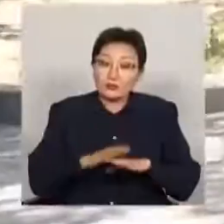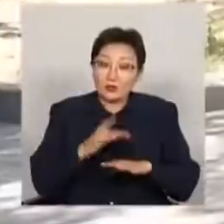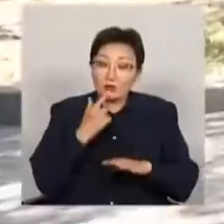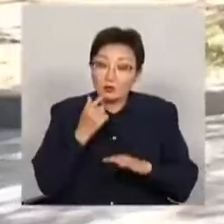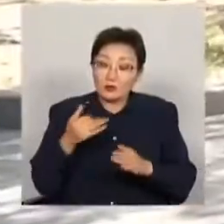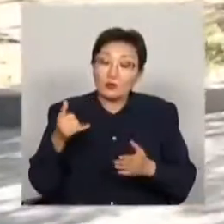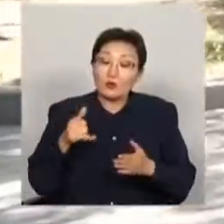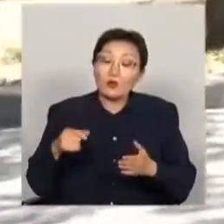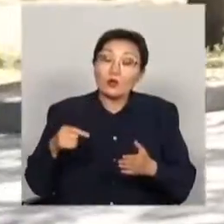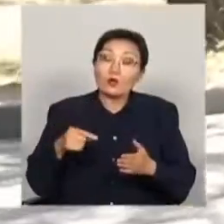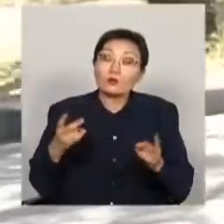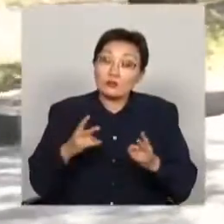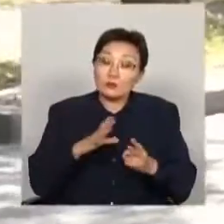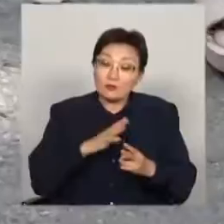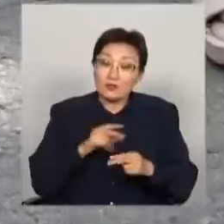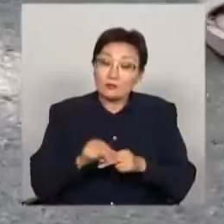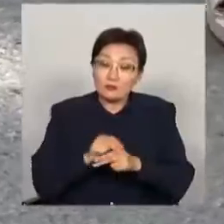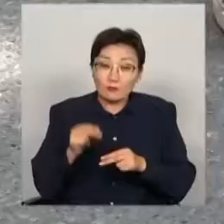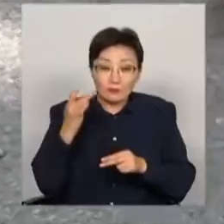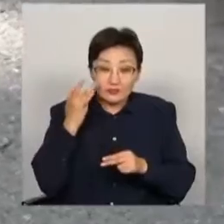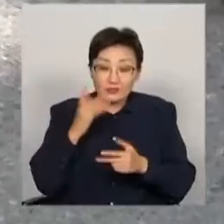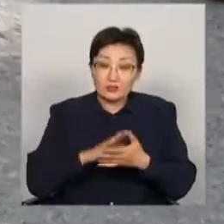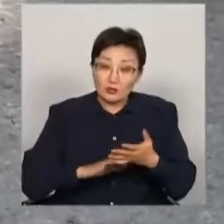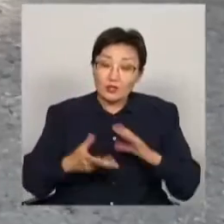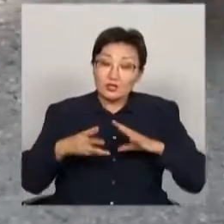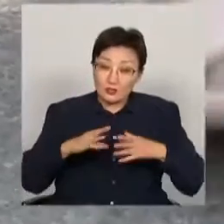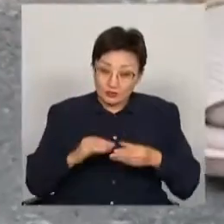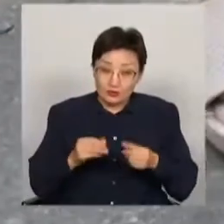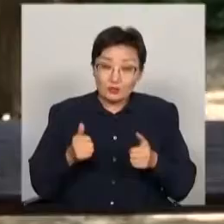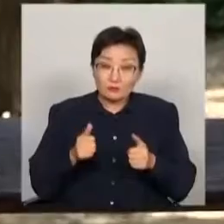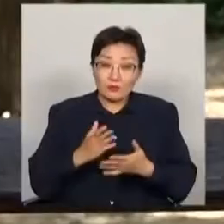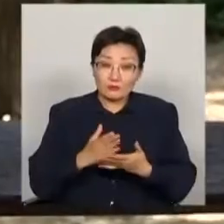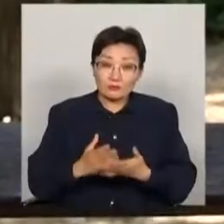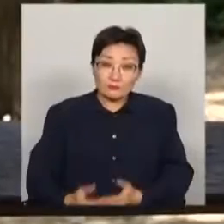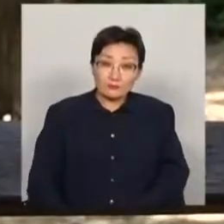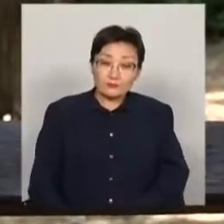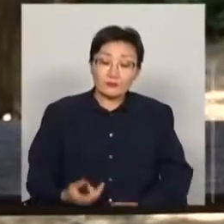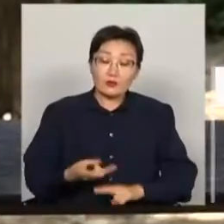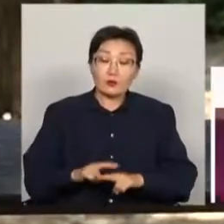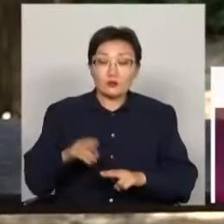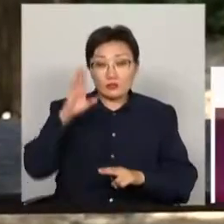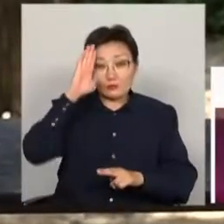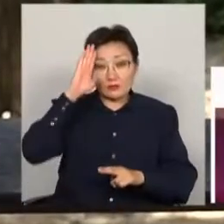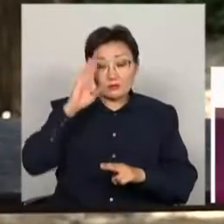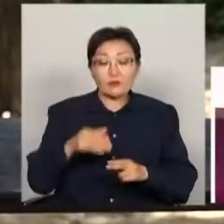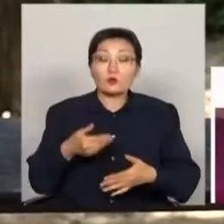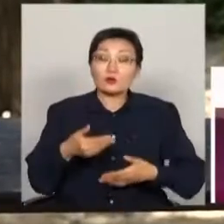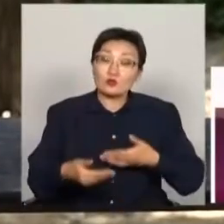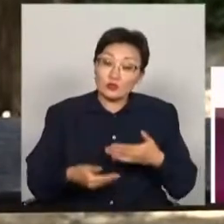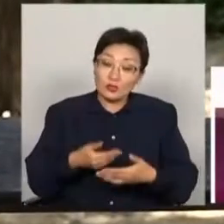туған. Содан бері емі де үзілмепті. Жоқ емес, нәтиже де көңіл қуантарлық. Осы балам аяққа тұрып кетсінші